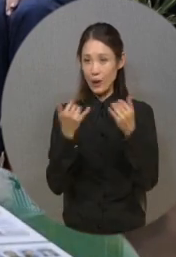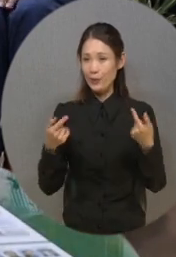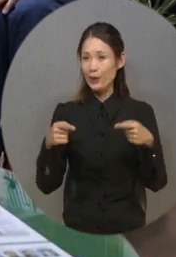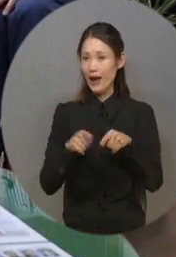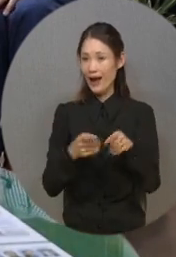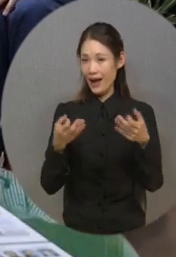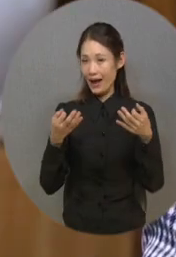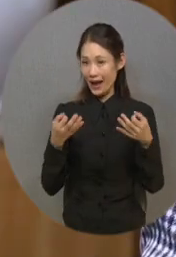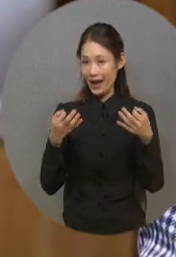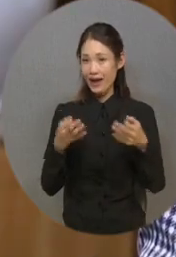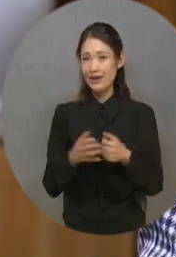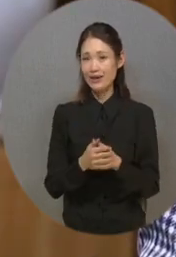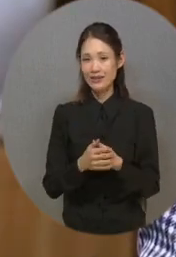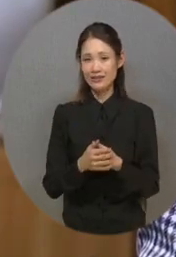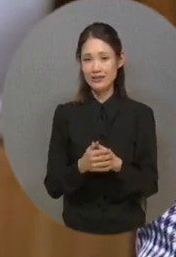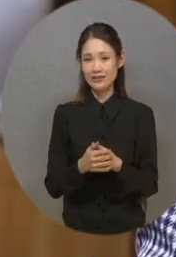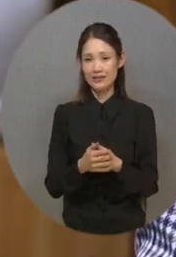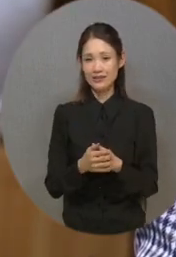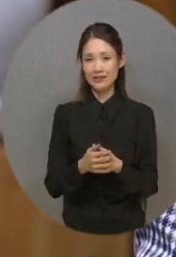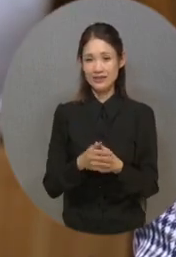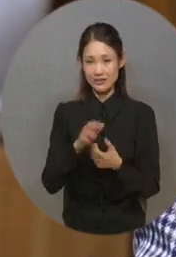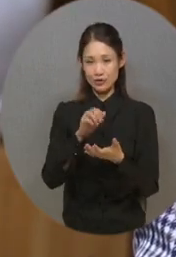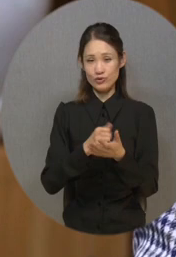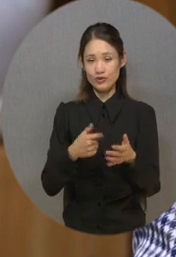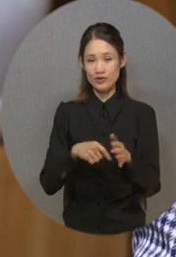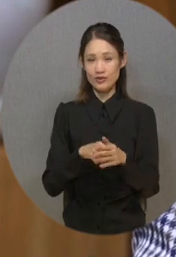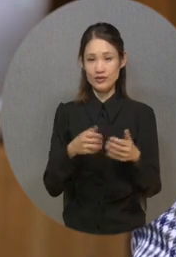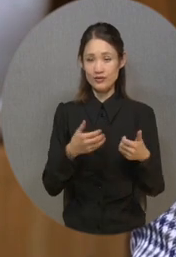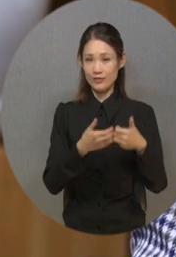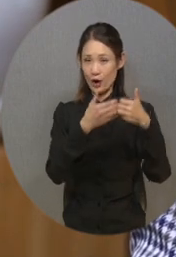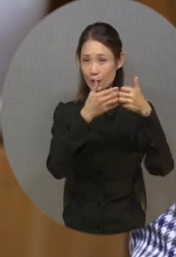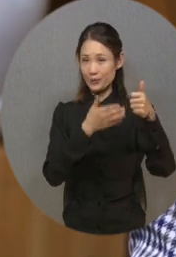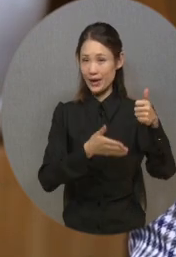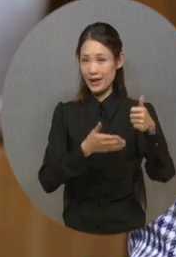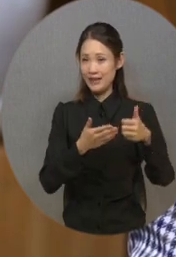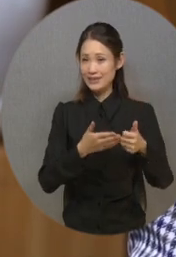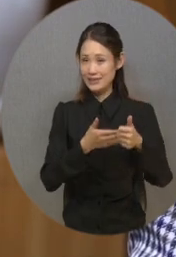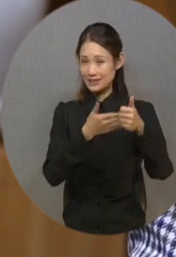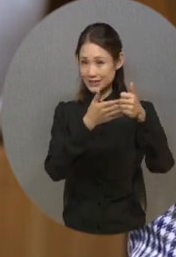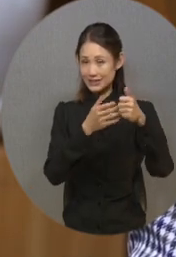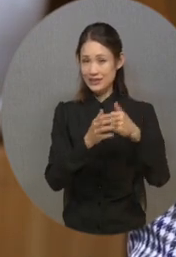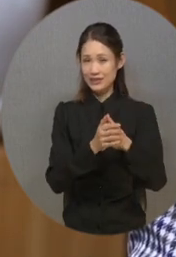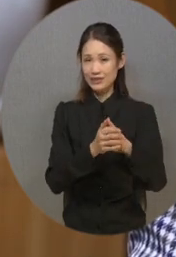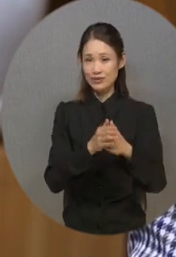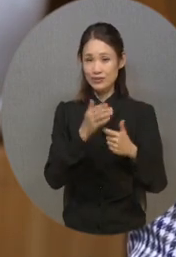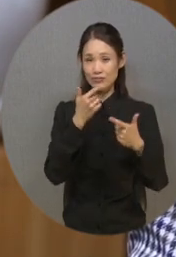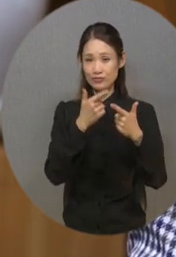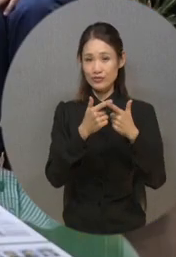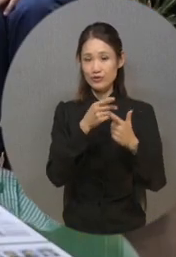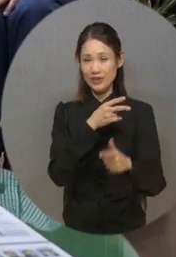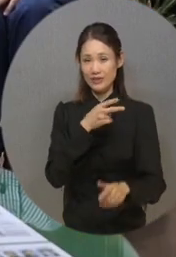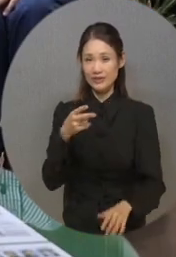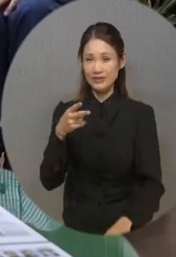자, 우리 부산의 엑스포 유치를 위해서 제가 건배를 제안하겠습니다. 네. 부산 이즈 엑스포